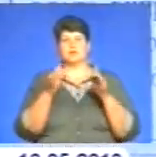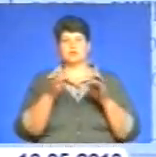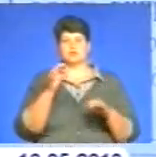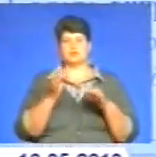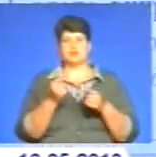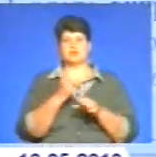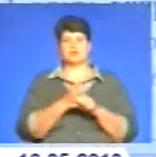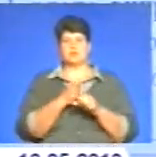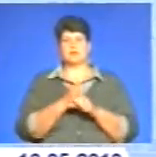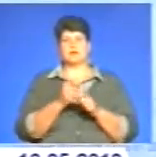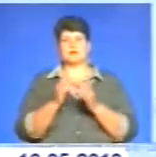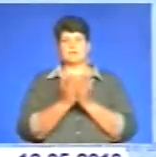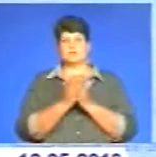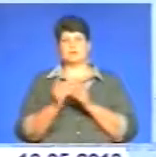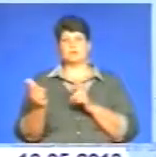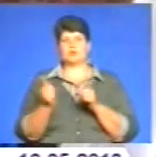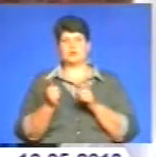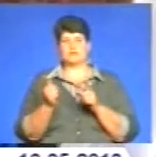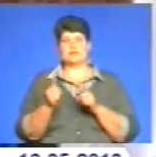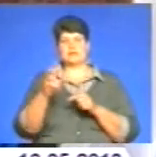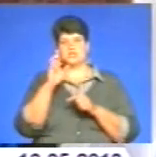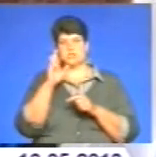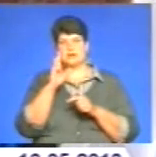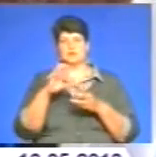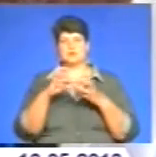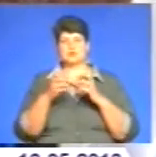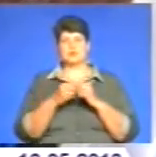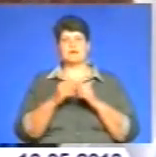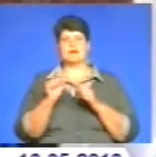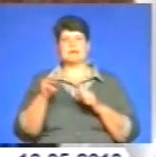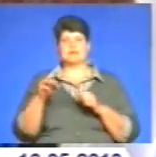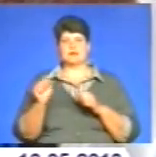посібника для підготовки до державної підсумкової атестації задачі від Шерлока в